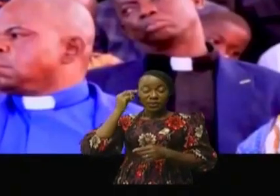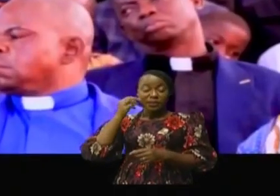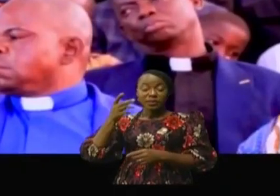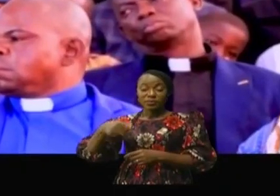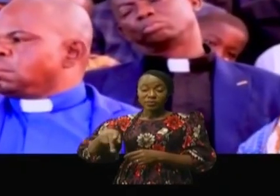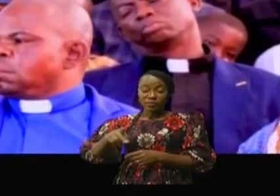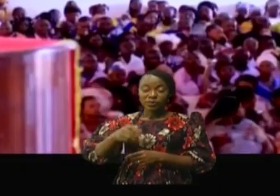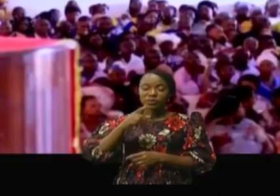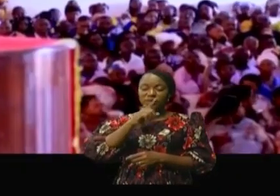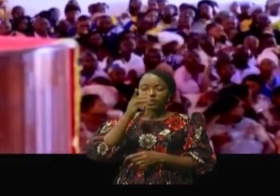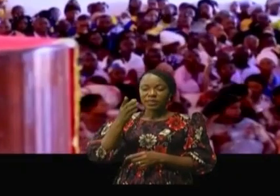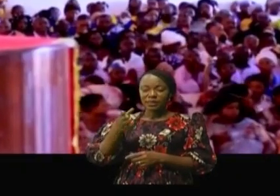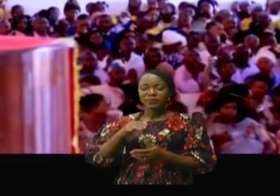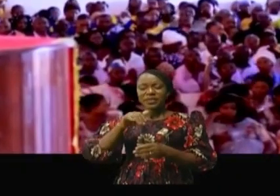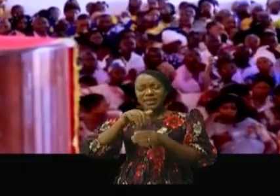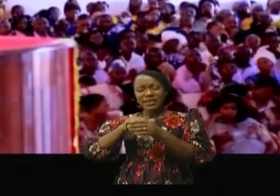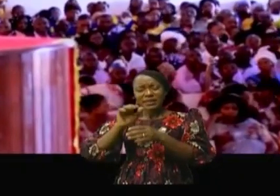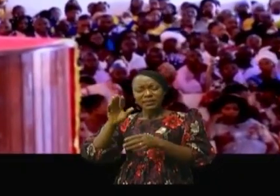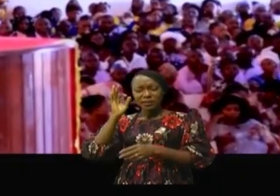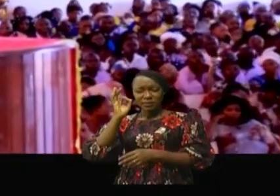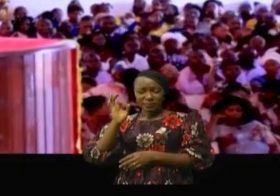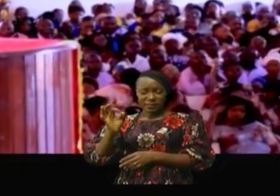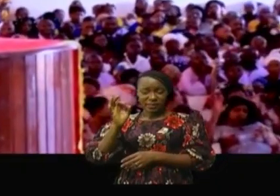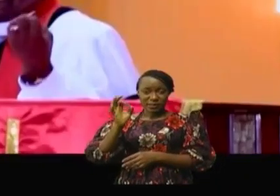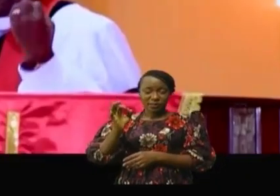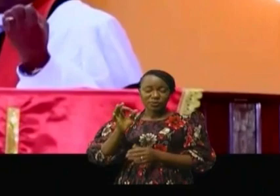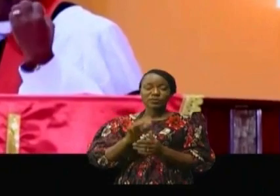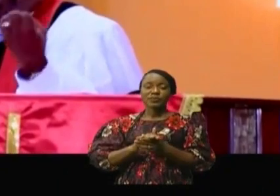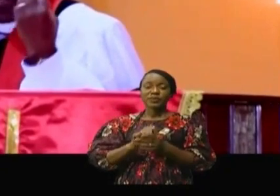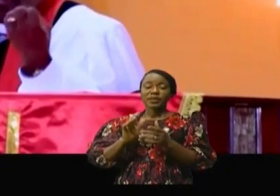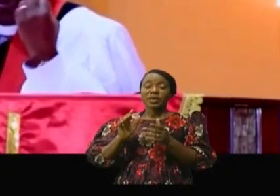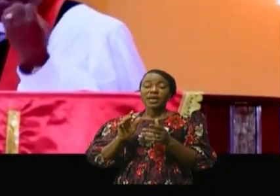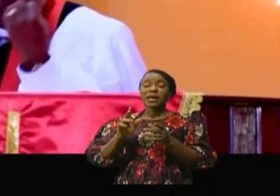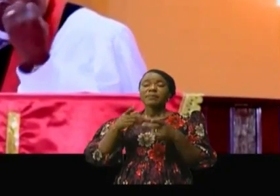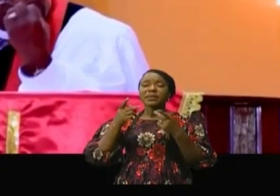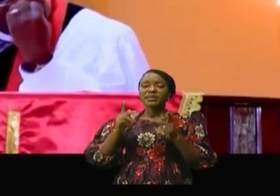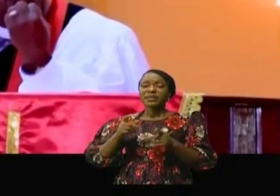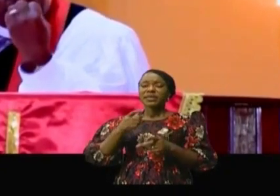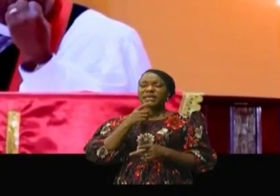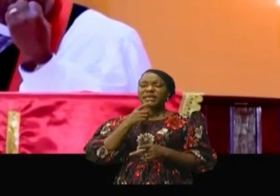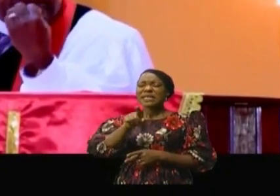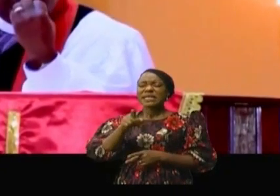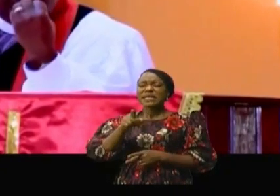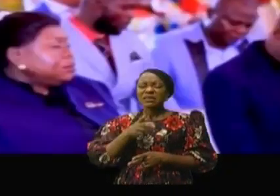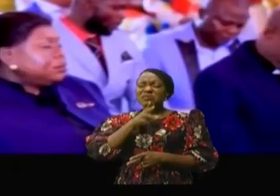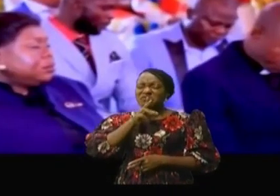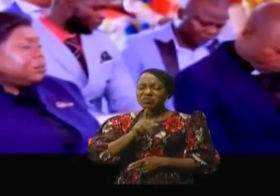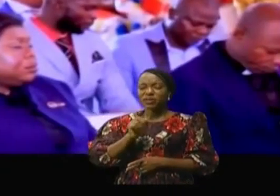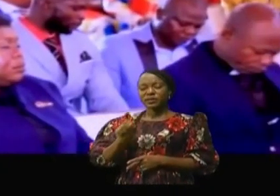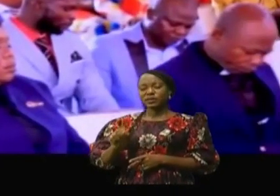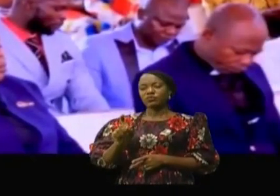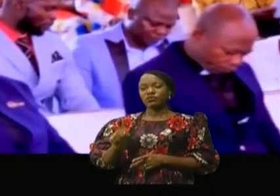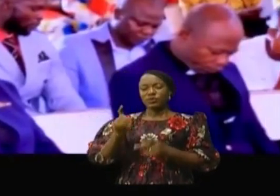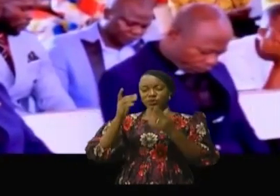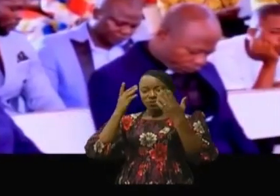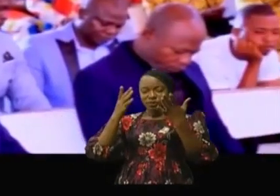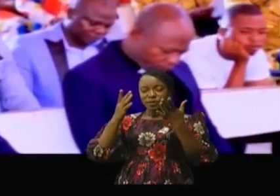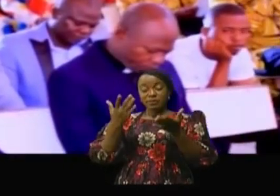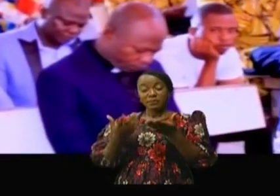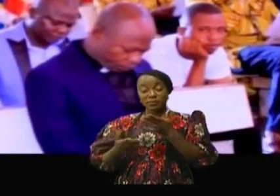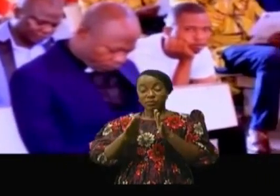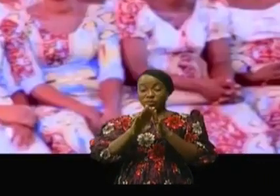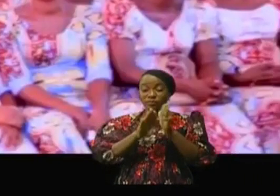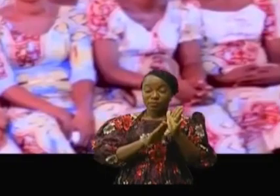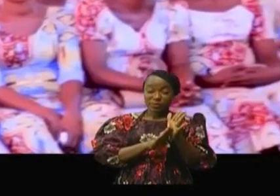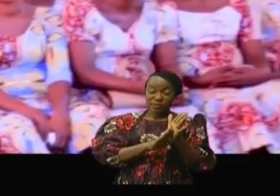sa prédication, Gédéon Bokundoa a soulevé une question qui peuvent être des vrais témoins, se basant sur les paroles bibliques des